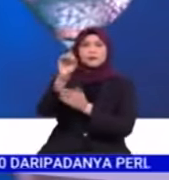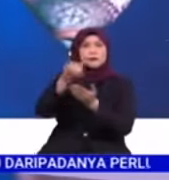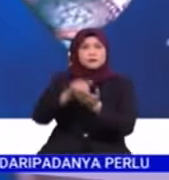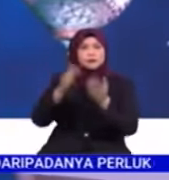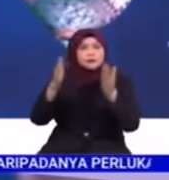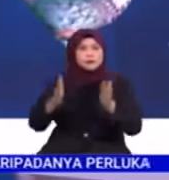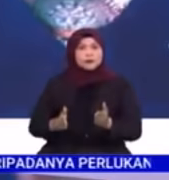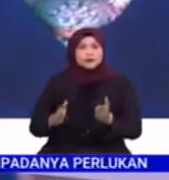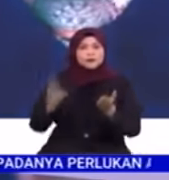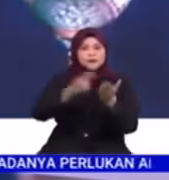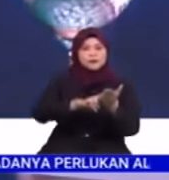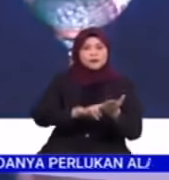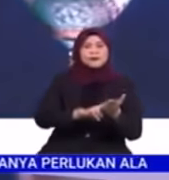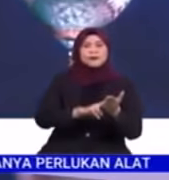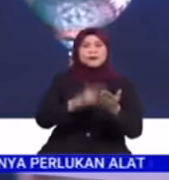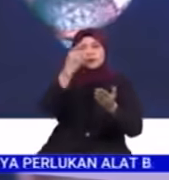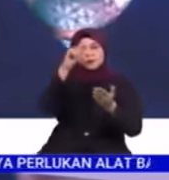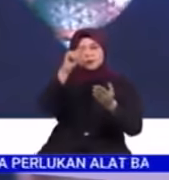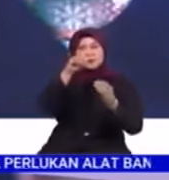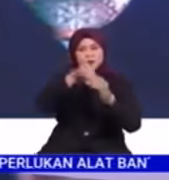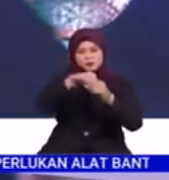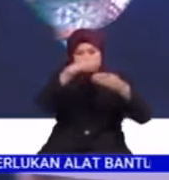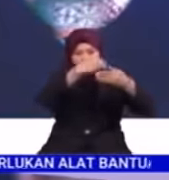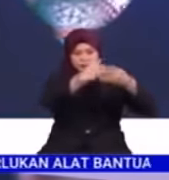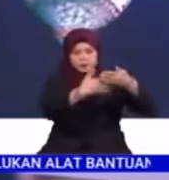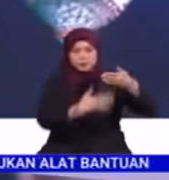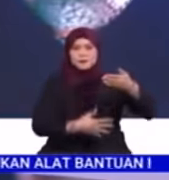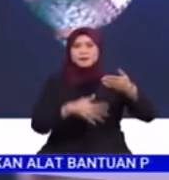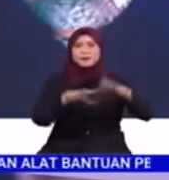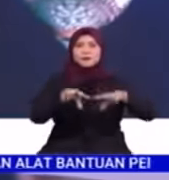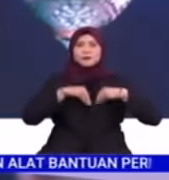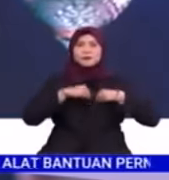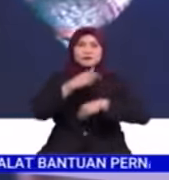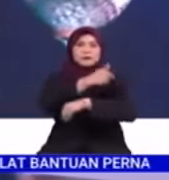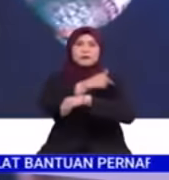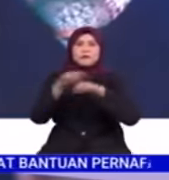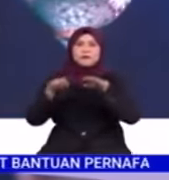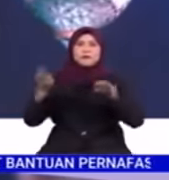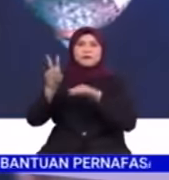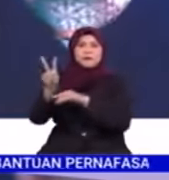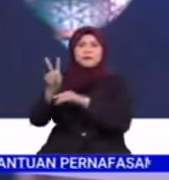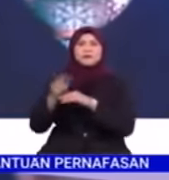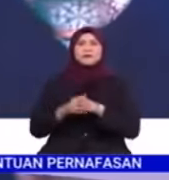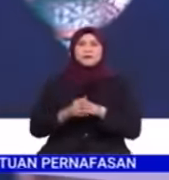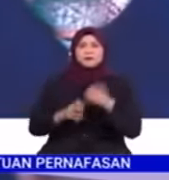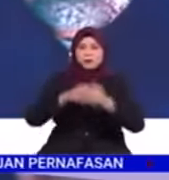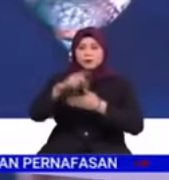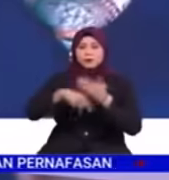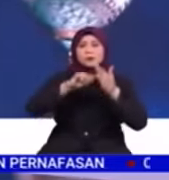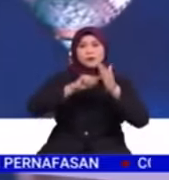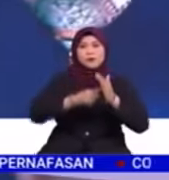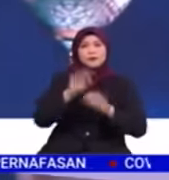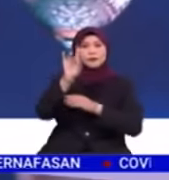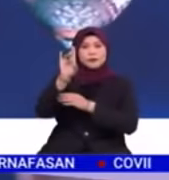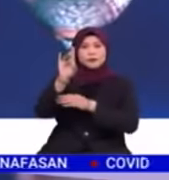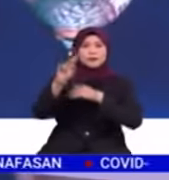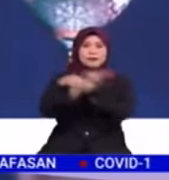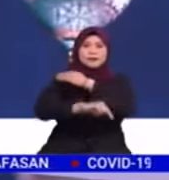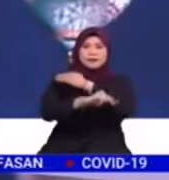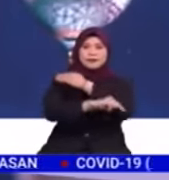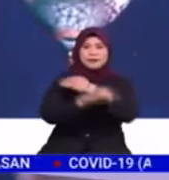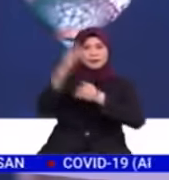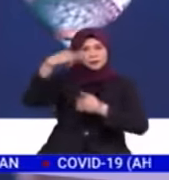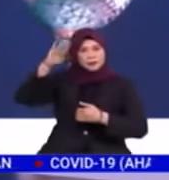dengan Kementerian untuk dimasukkan dalam senarai penerima vaksin fasa kedua dan program Mulyadi lafadz Negeri yaitu